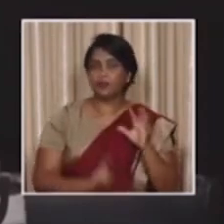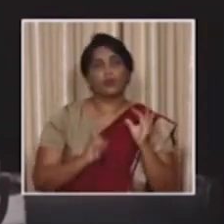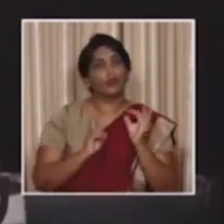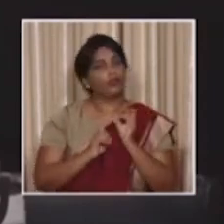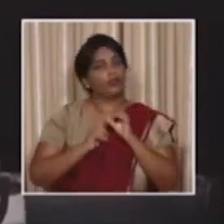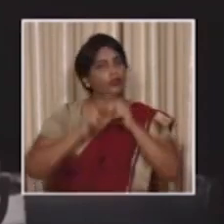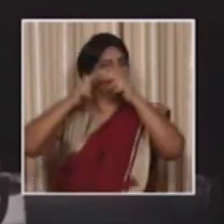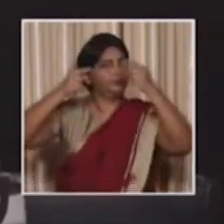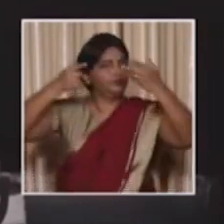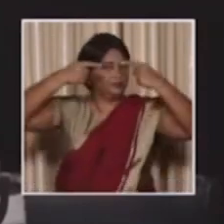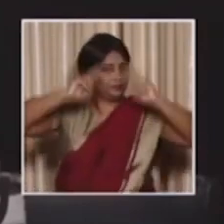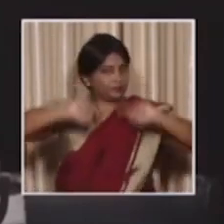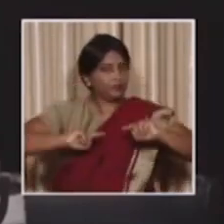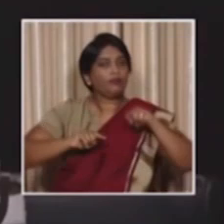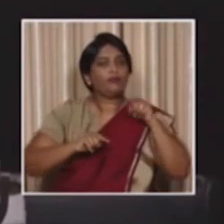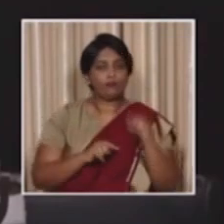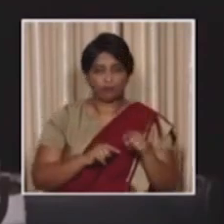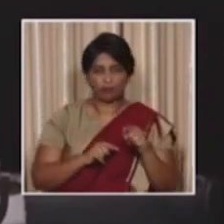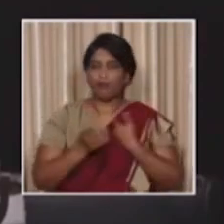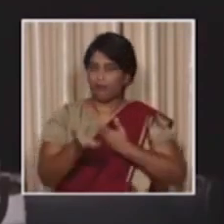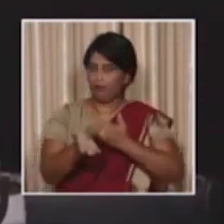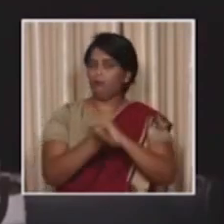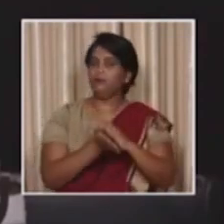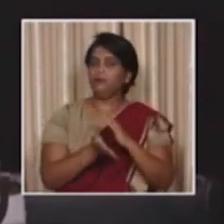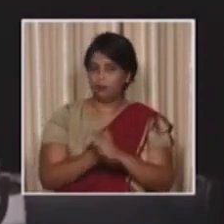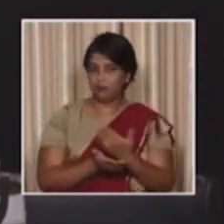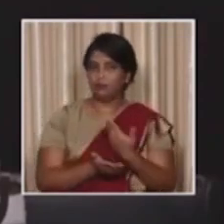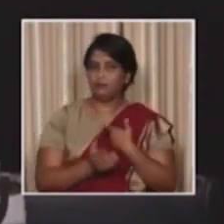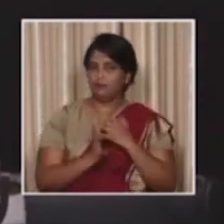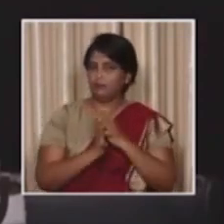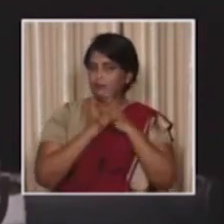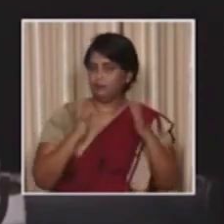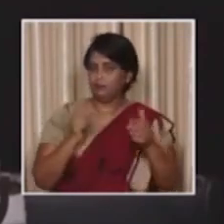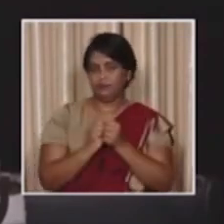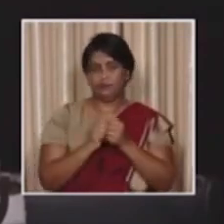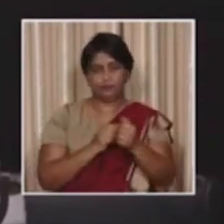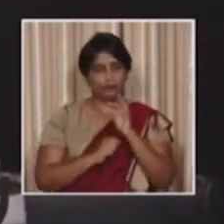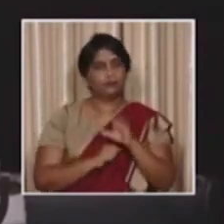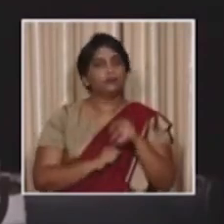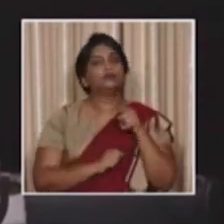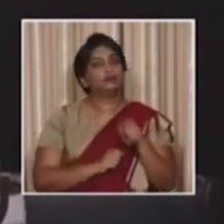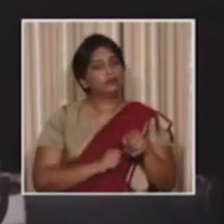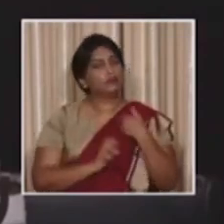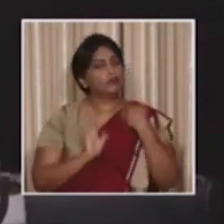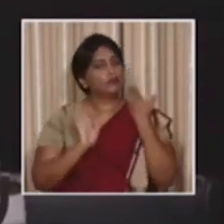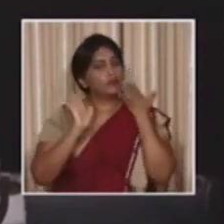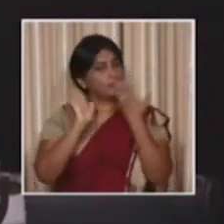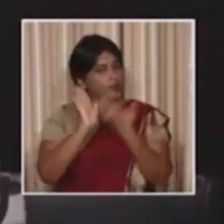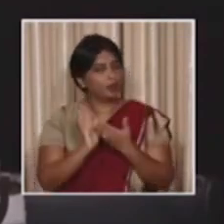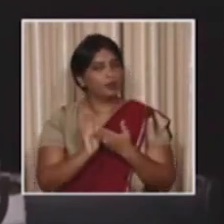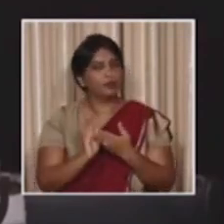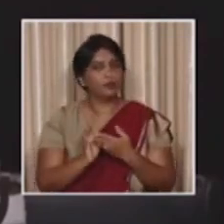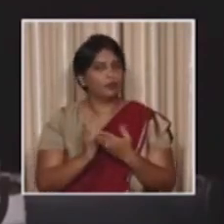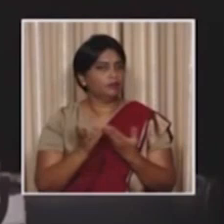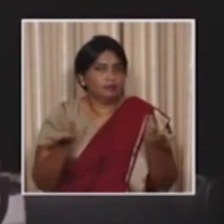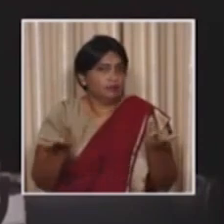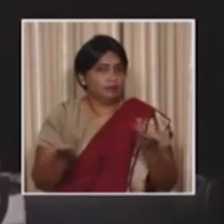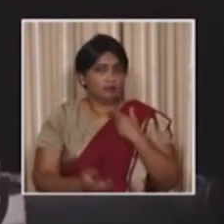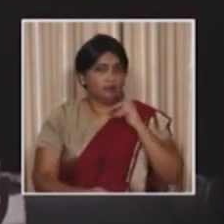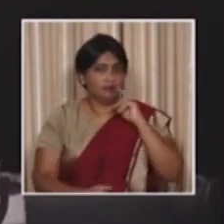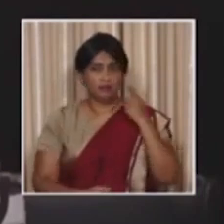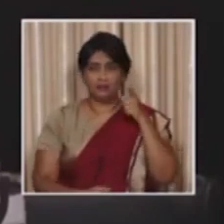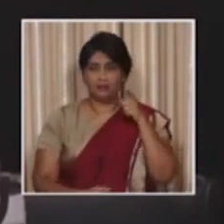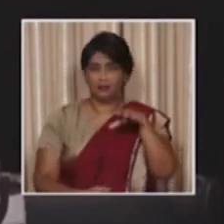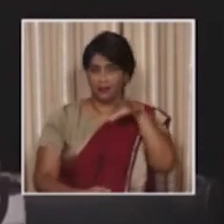பால் 1 கிலோகிராம் முன்னரும் தற்போதும் 310 ரூபாவாகவே விற்பனை செய்யப்படுகின்றது. முட்டை முன்னர் 60 ரூபாவாக விற்பனை செய்யப்பட்ட